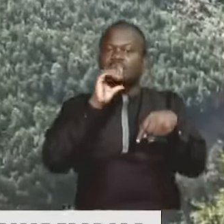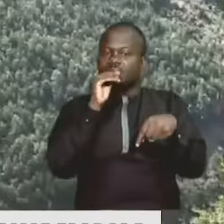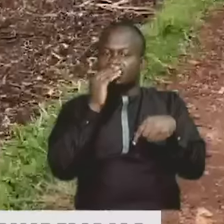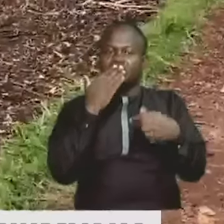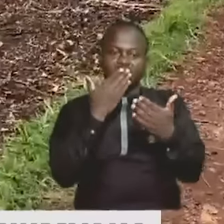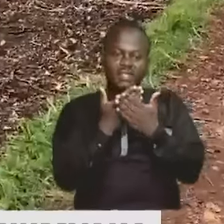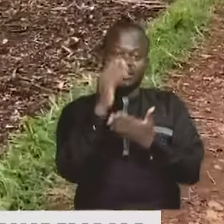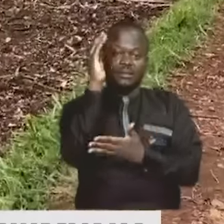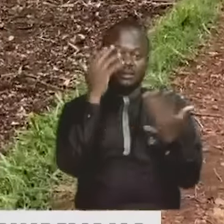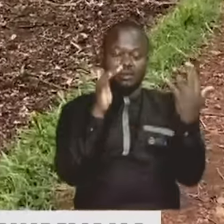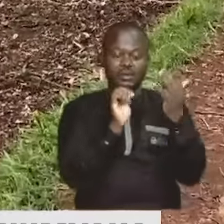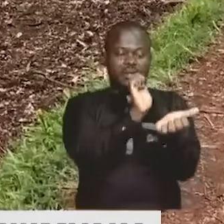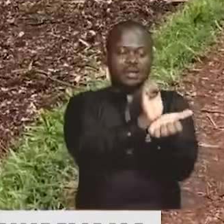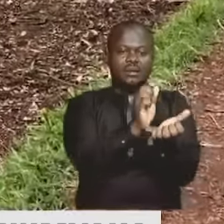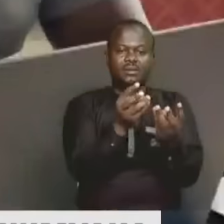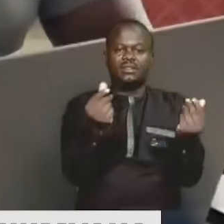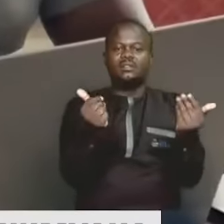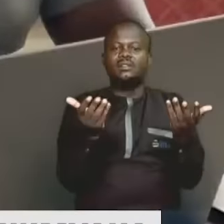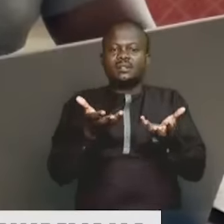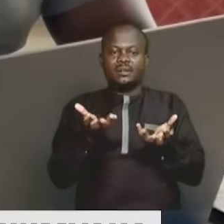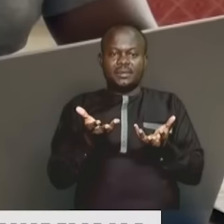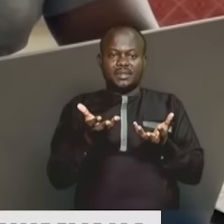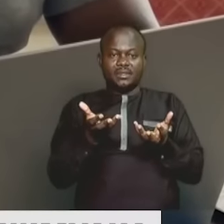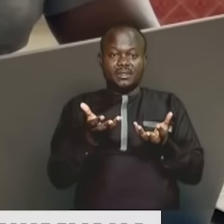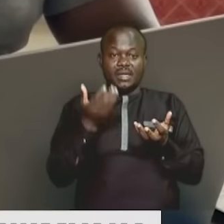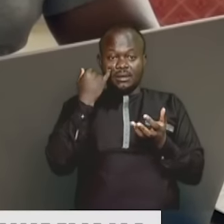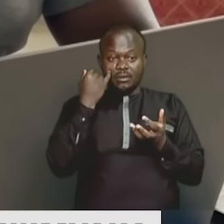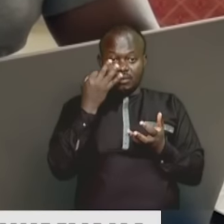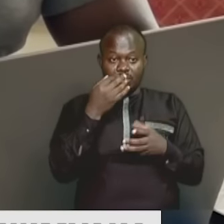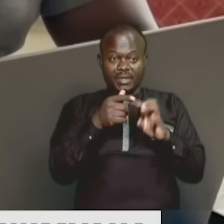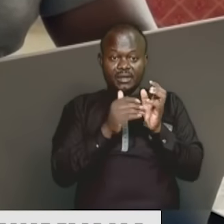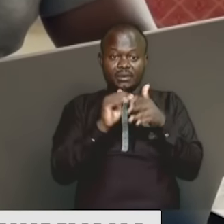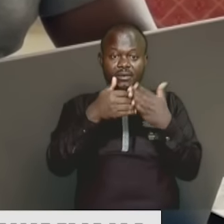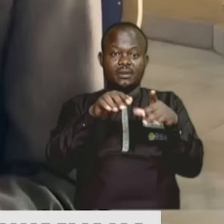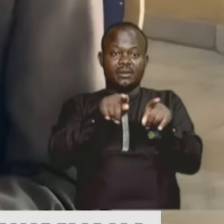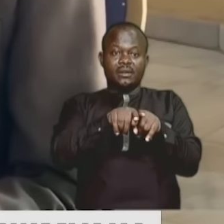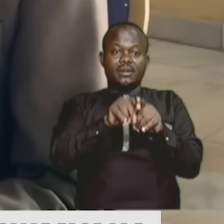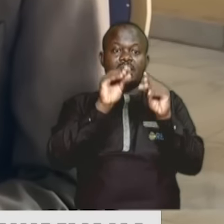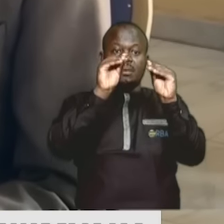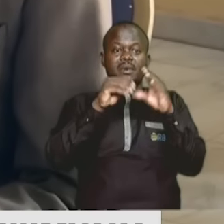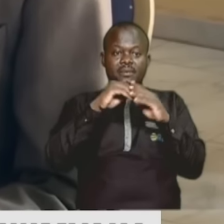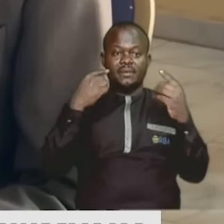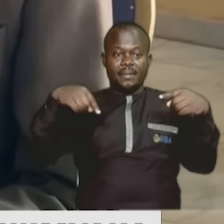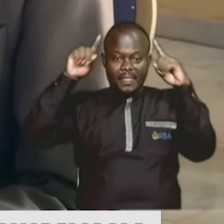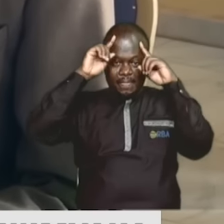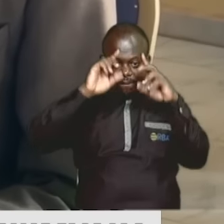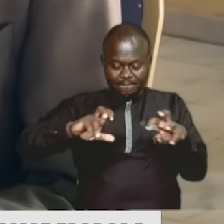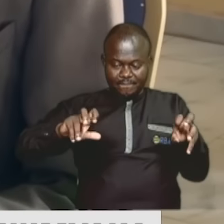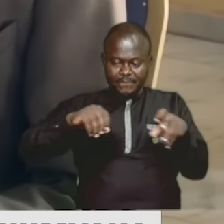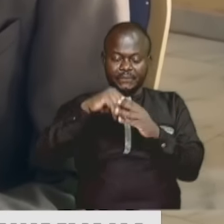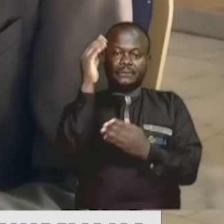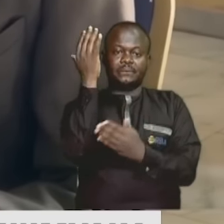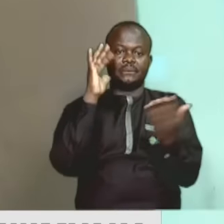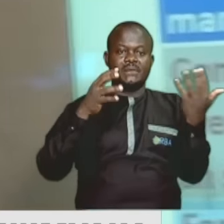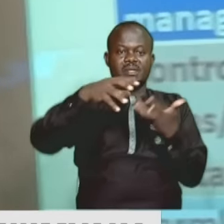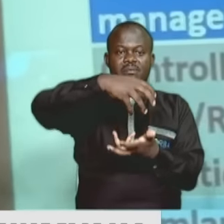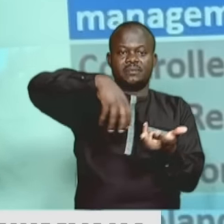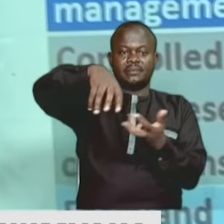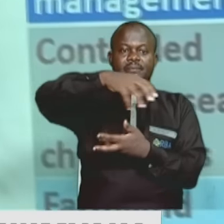umuntu azahanirwa kwangiza ibyo ari byo nubwo bimeze bityo ariko abarimu muri kaminuza abashakashatsi ku biti bivangwa